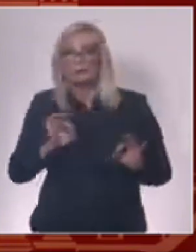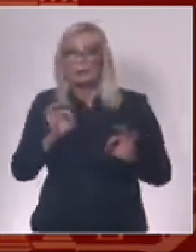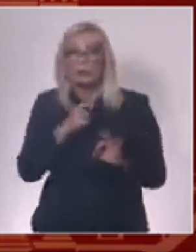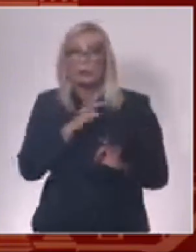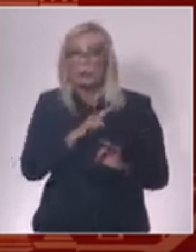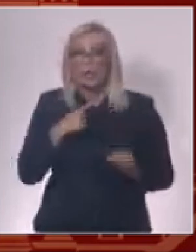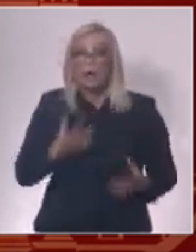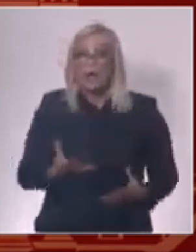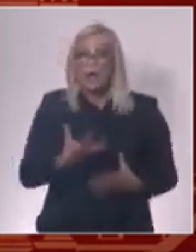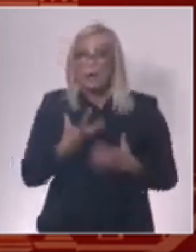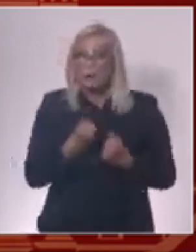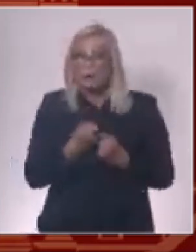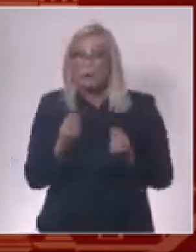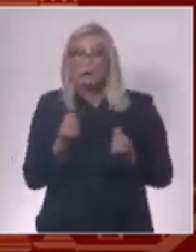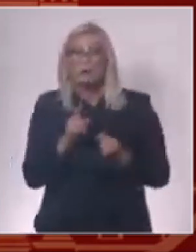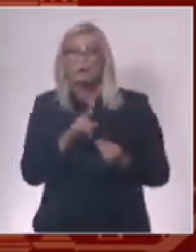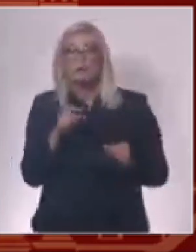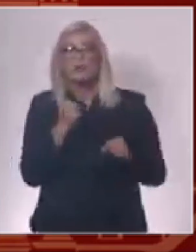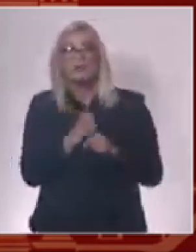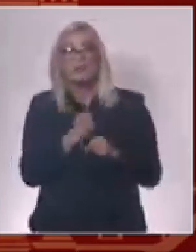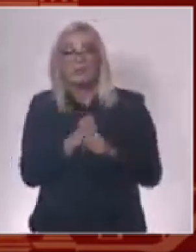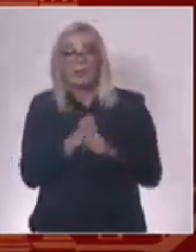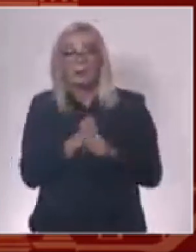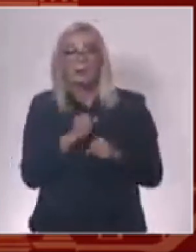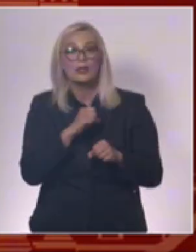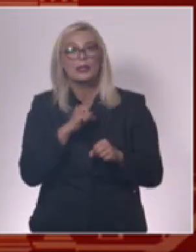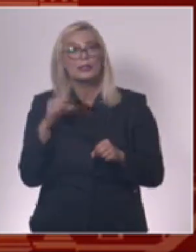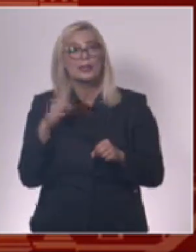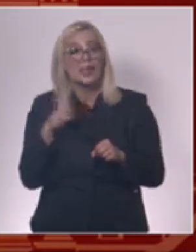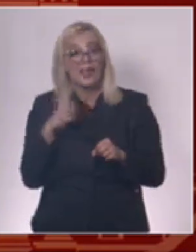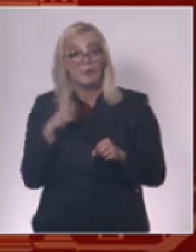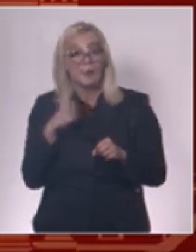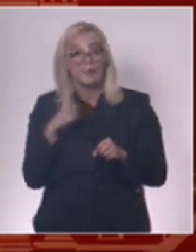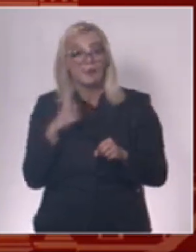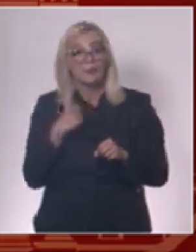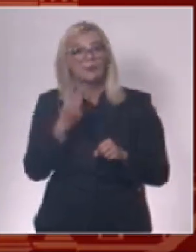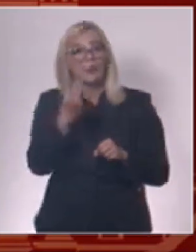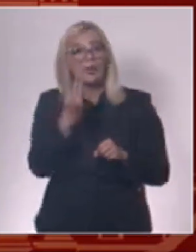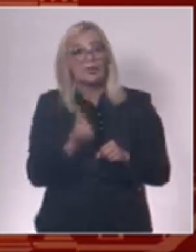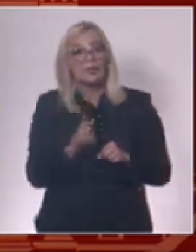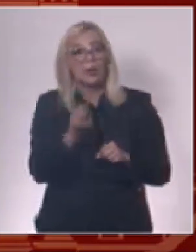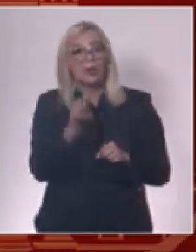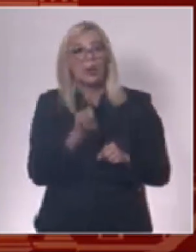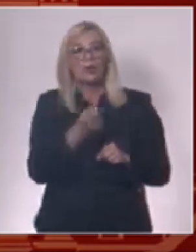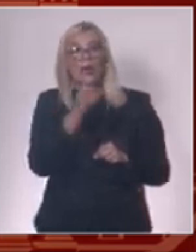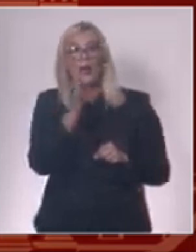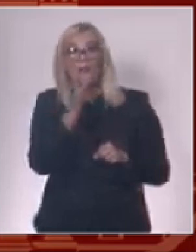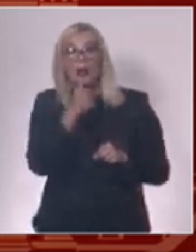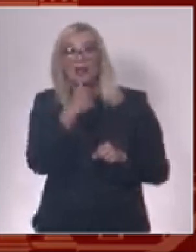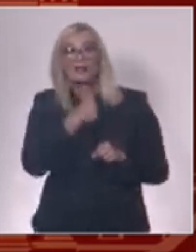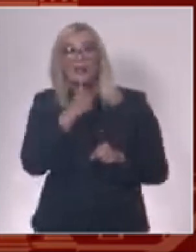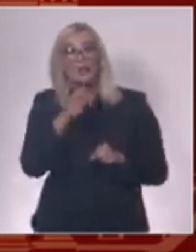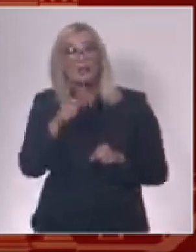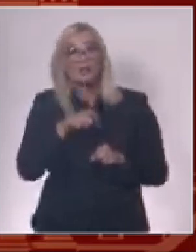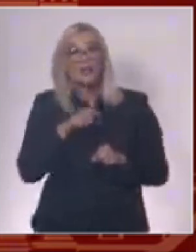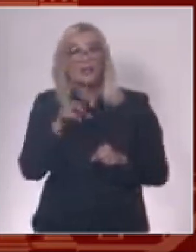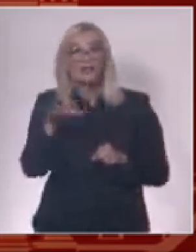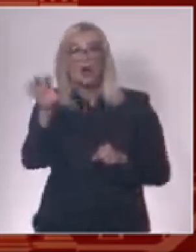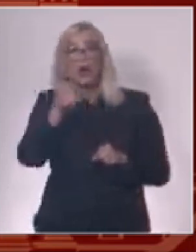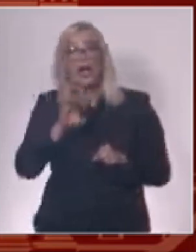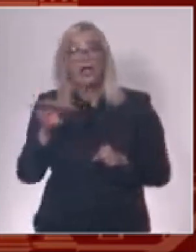да го подржам, бидејќи тука не станува збор само за пари на македонските даночни обврзници, туку и на